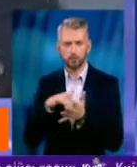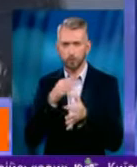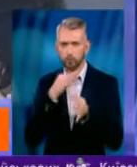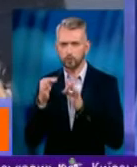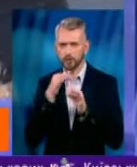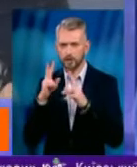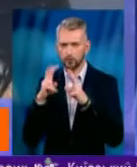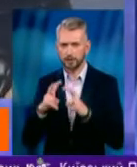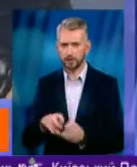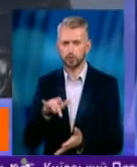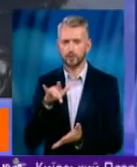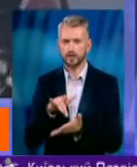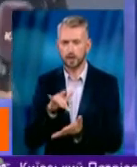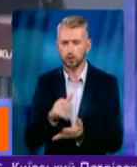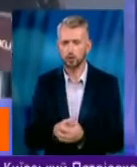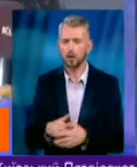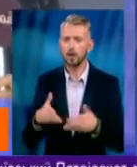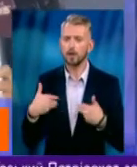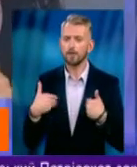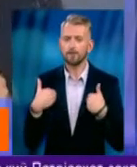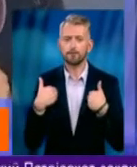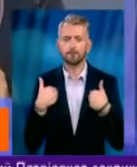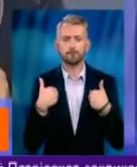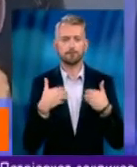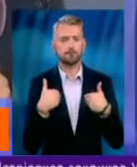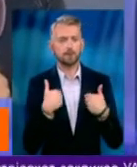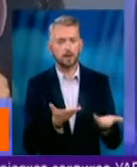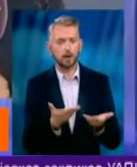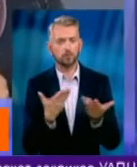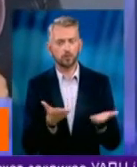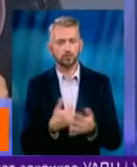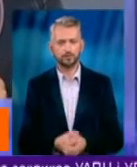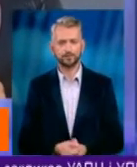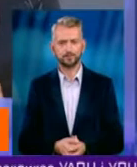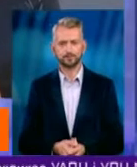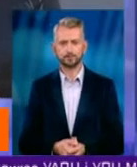консультативного діагностичного центру. Оксано, вітаю тобі. Прошу, ти в ефірі.